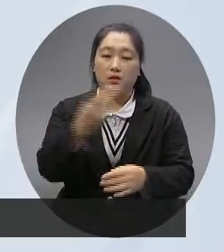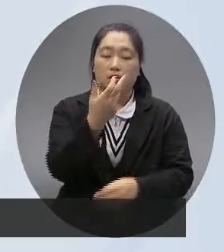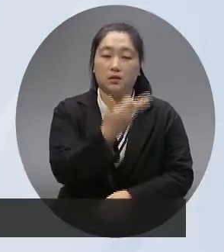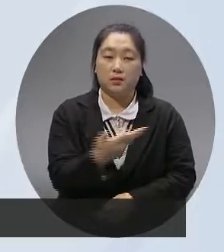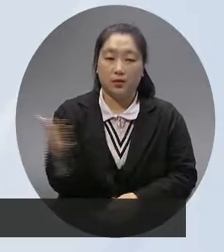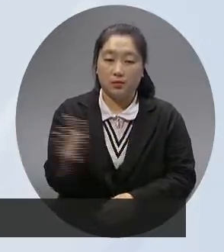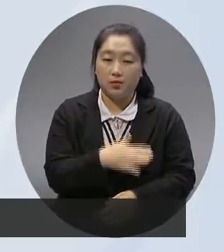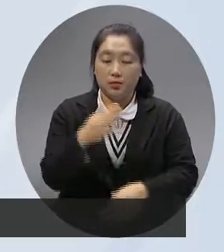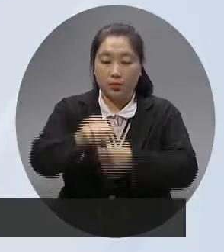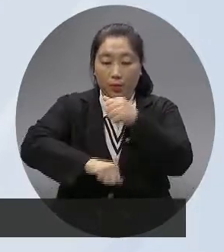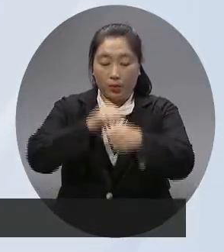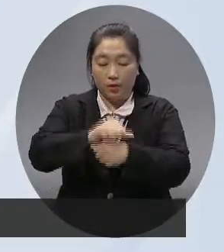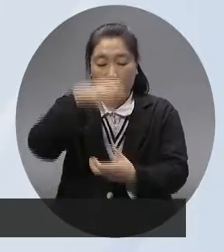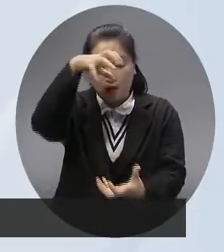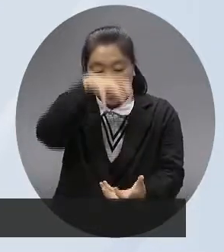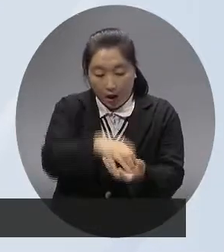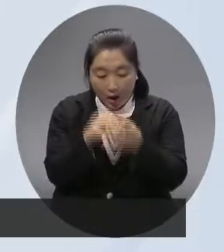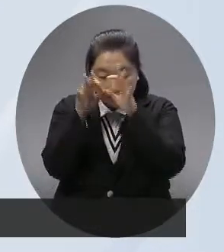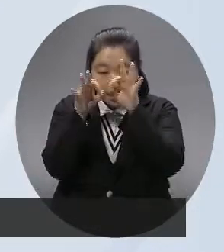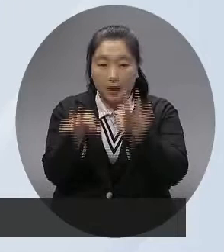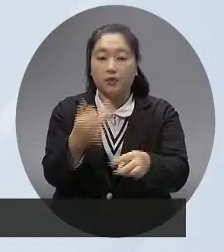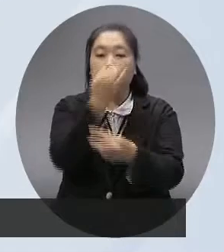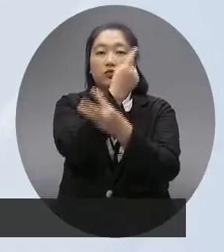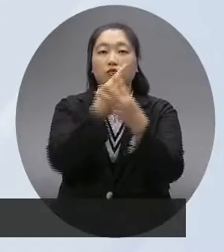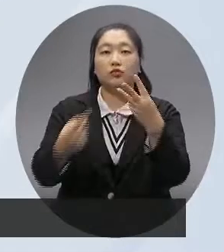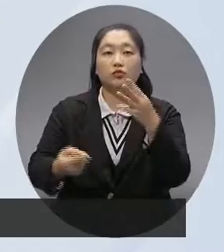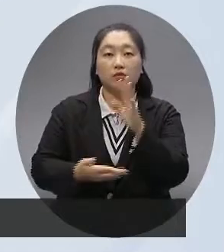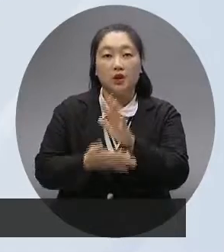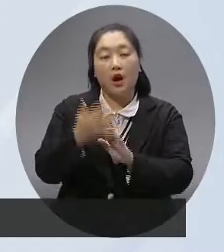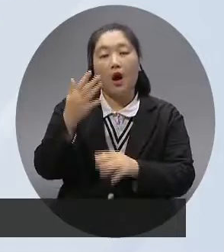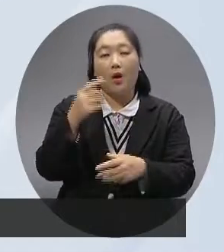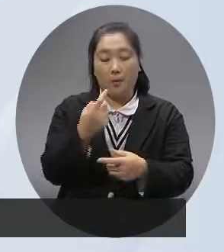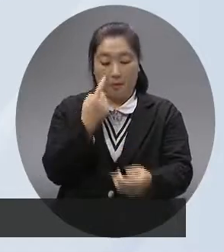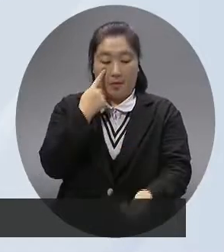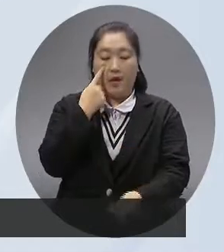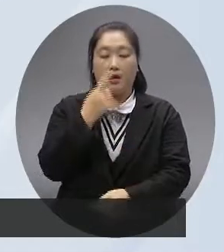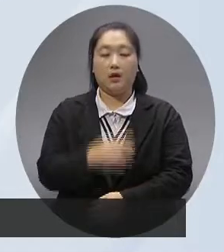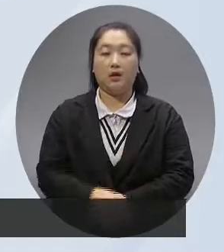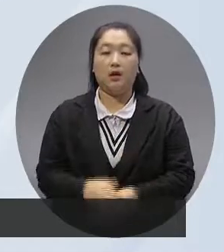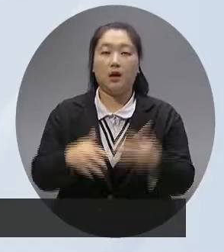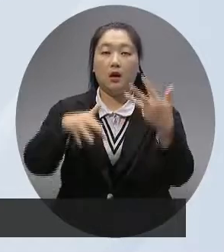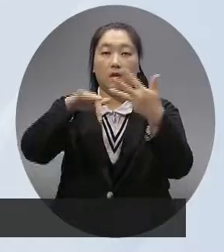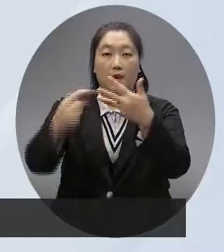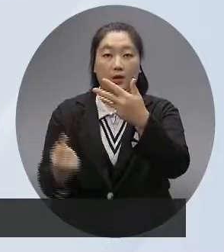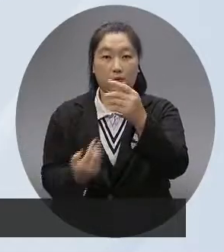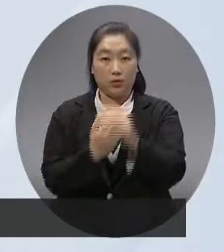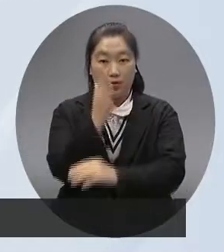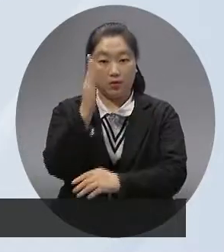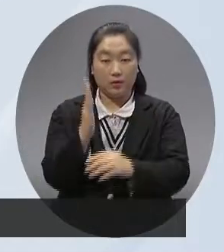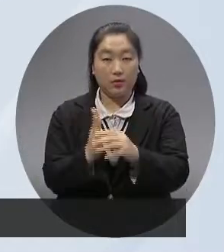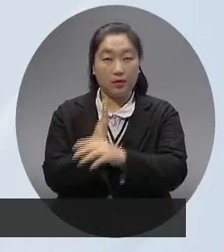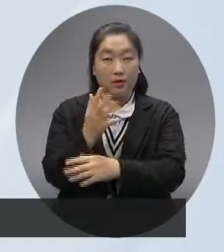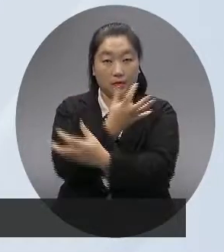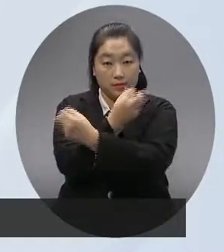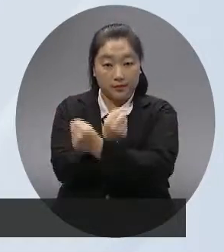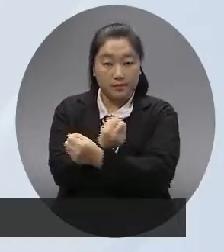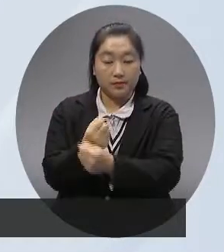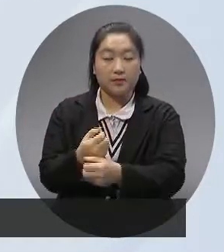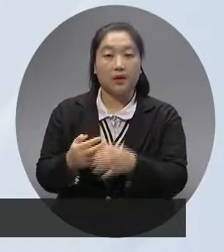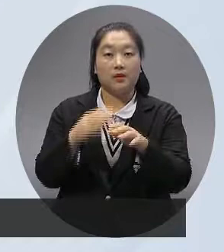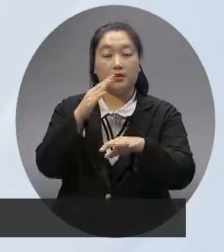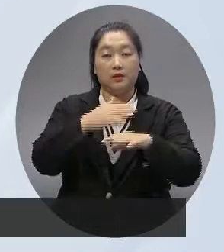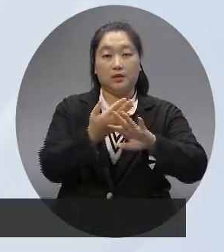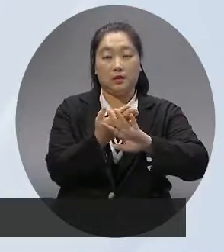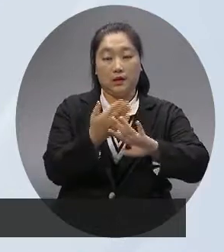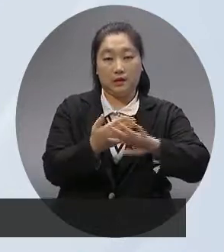2018년부터 5년 동안 합계를 봐도 충주시의 실적은 눈에 띕니다. 8조 원이 넘는 투자를 유치해 다른 시군을